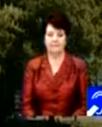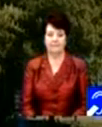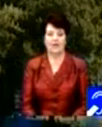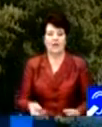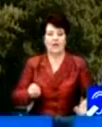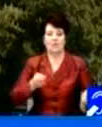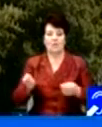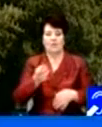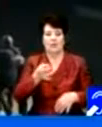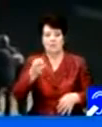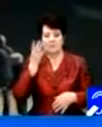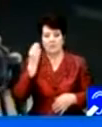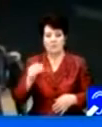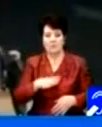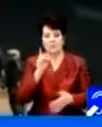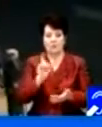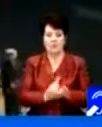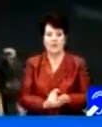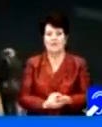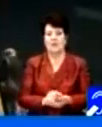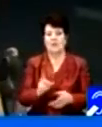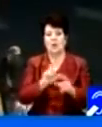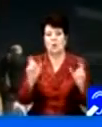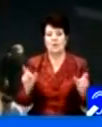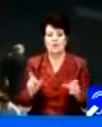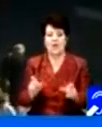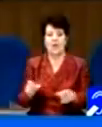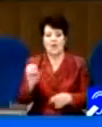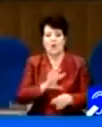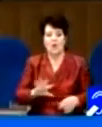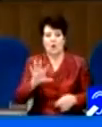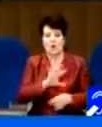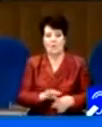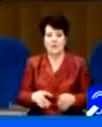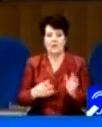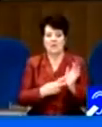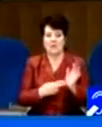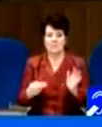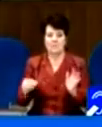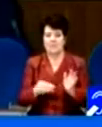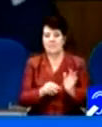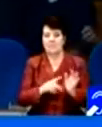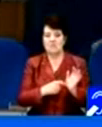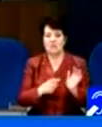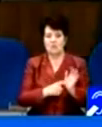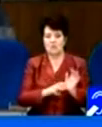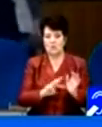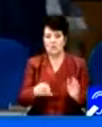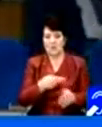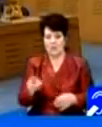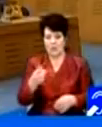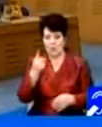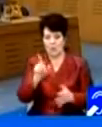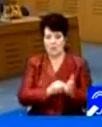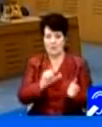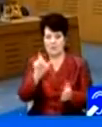Guvernul Republicii Moldova a fost obligat de Curtea Europeană a Drepturilor Omului să achite peste 7.600 de euro despăgubiri unui pensionar